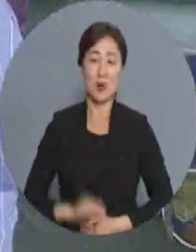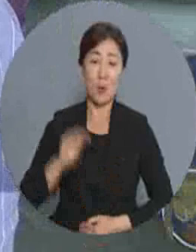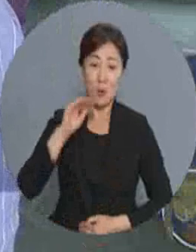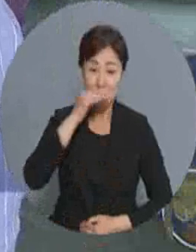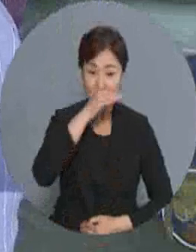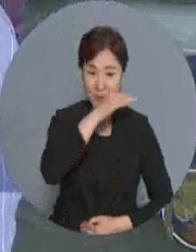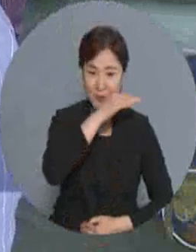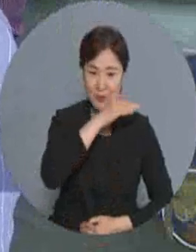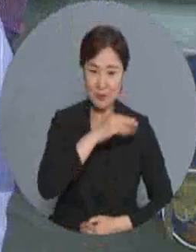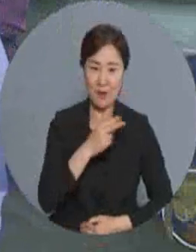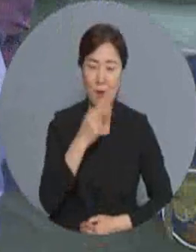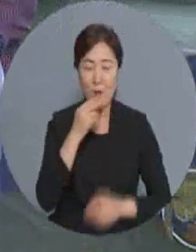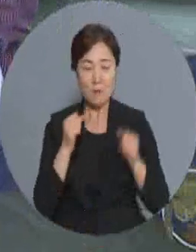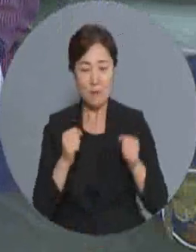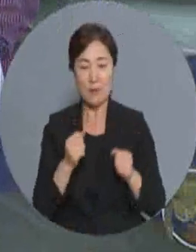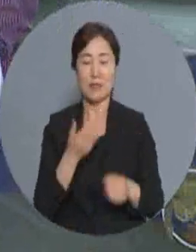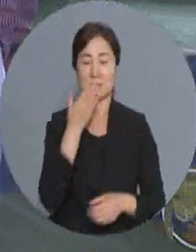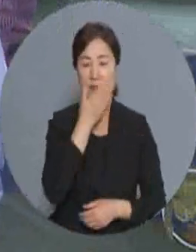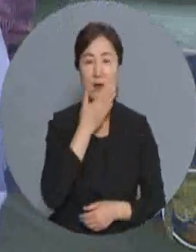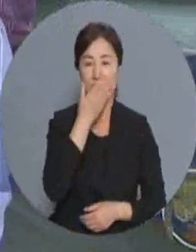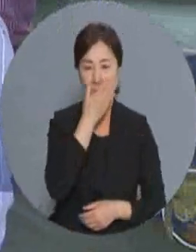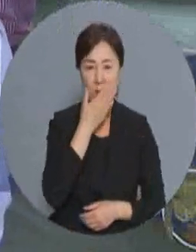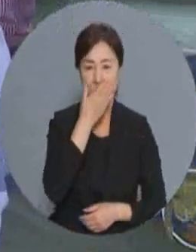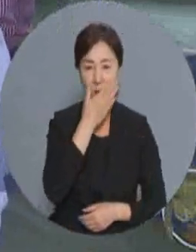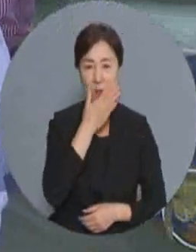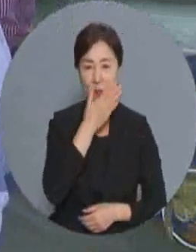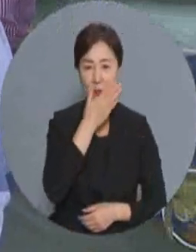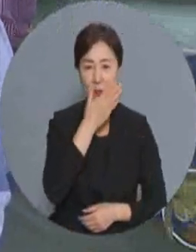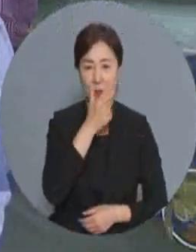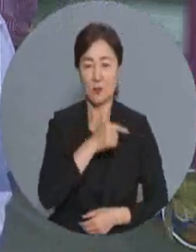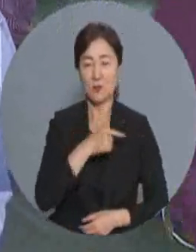옥수수가 싱싱하고 당도도 있고